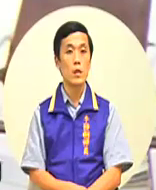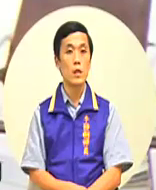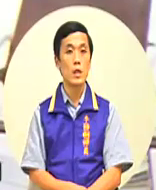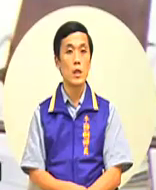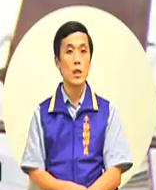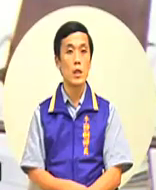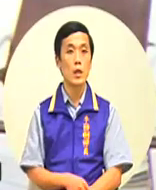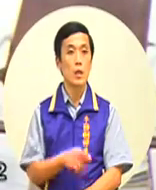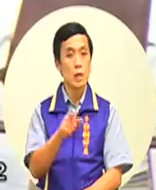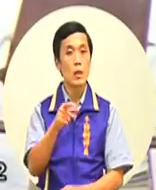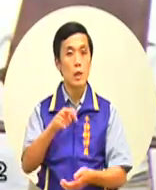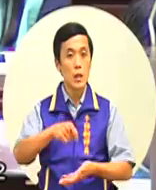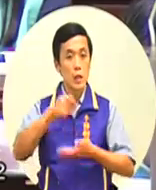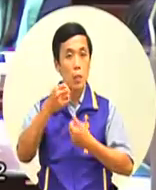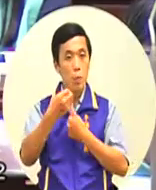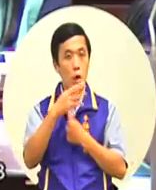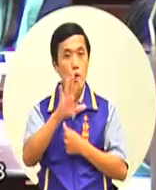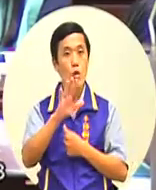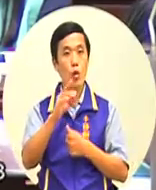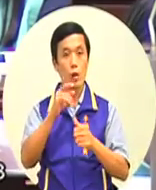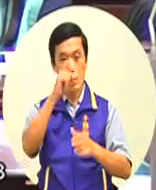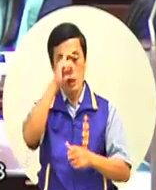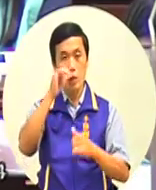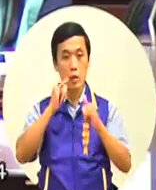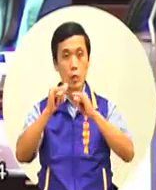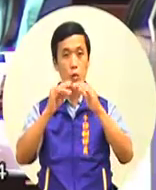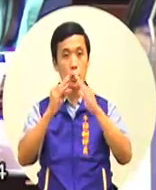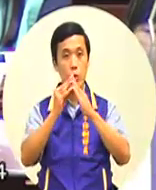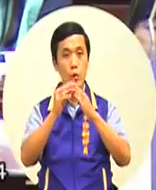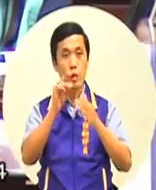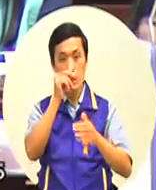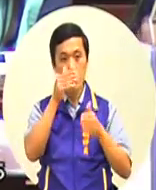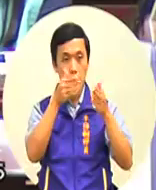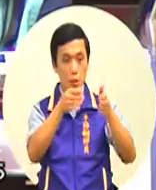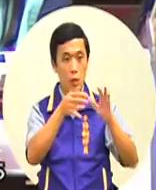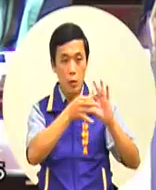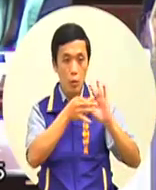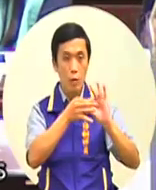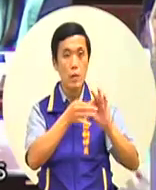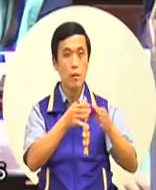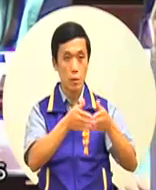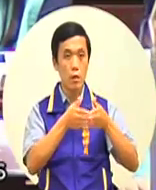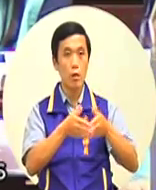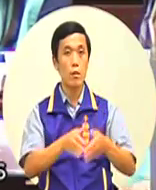有了，因为您有提醒说，希望社会局要多加关怀这个地方。对对对。